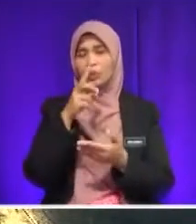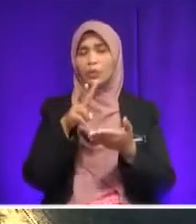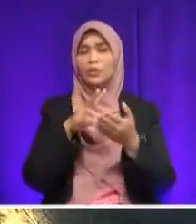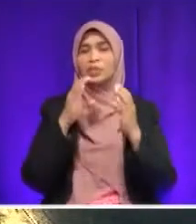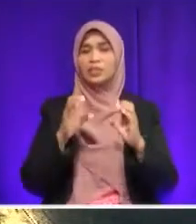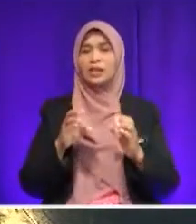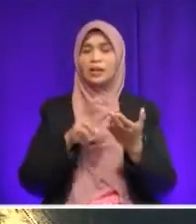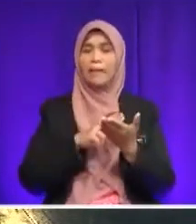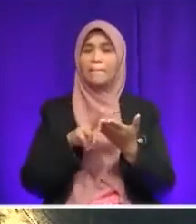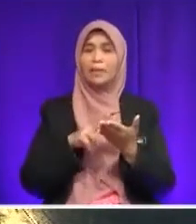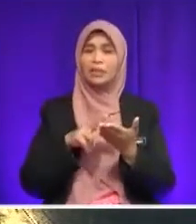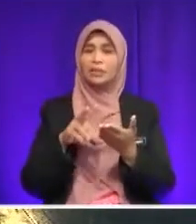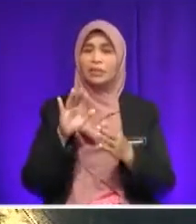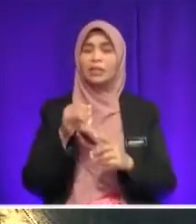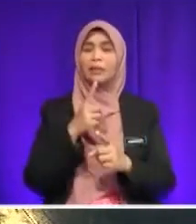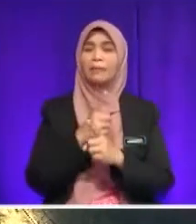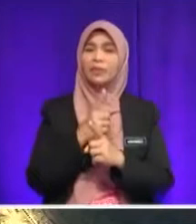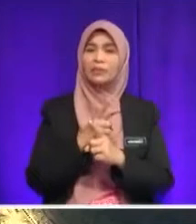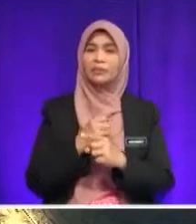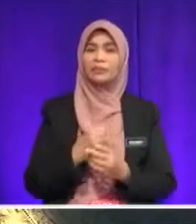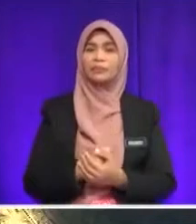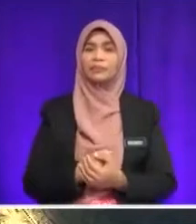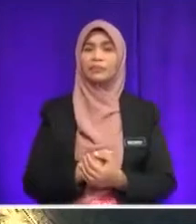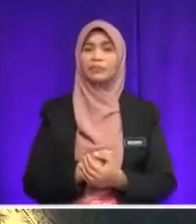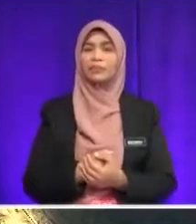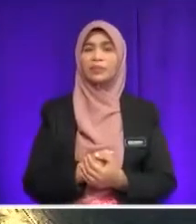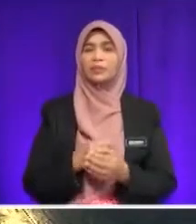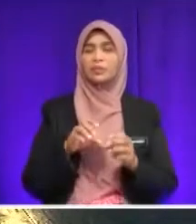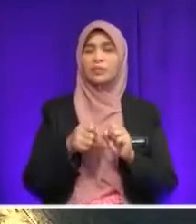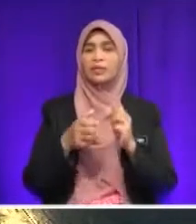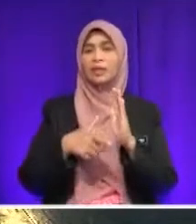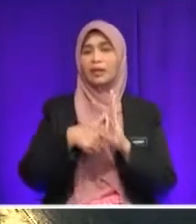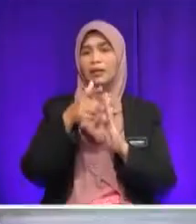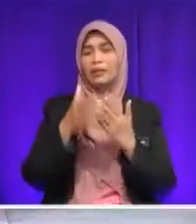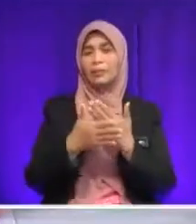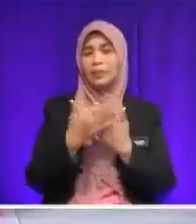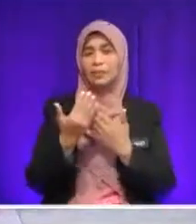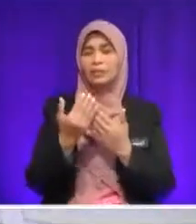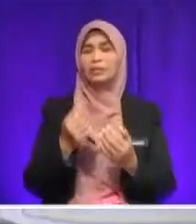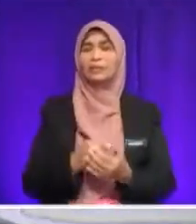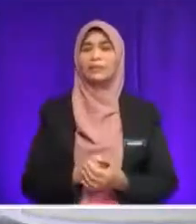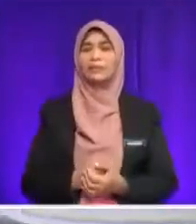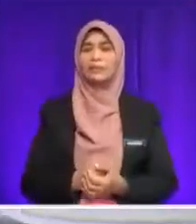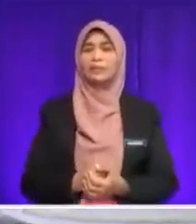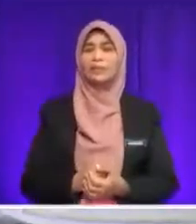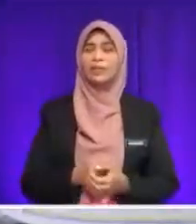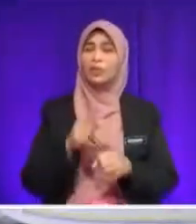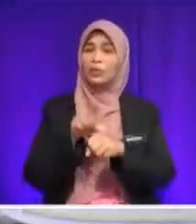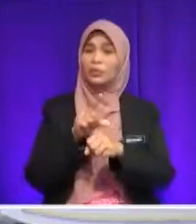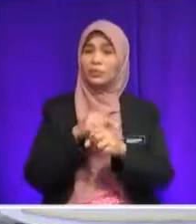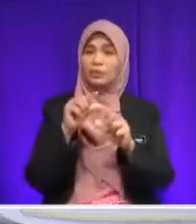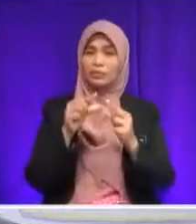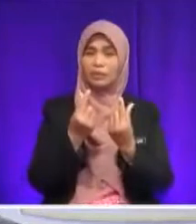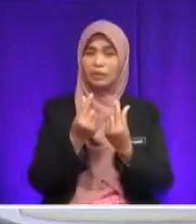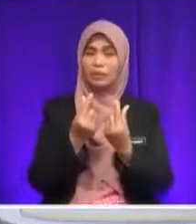pilih wakaf yang di tempat habis hijau nih lepas tu nanti nak mule Tunggul daripada yang awal hijaunya gunung al-qurannya